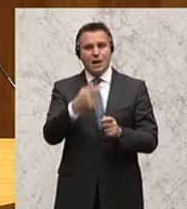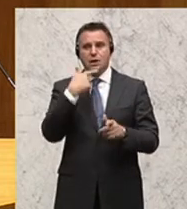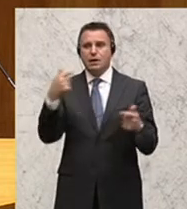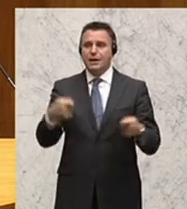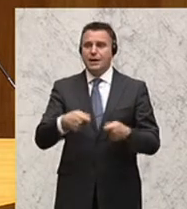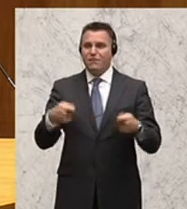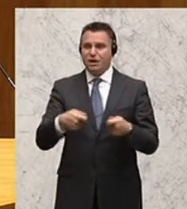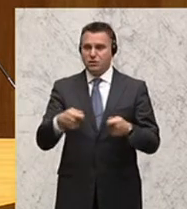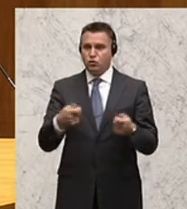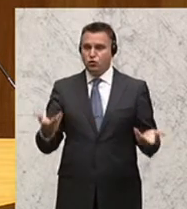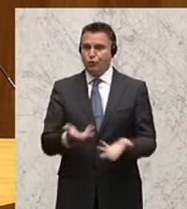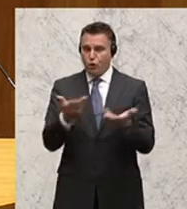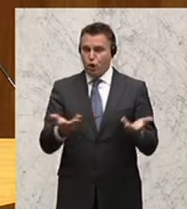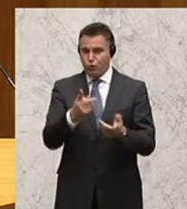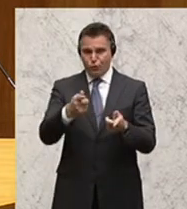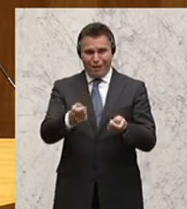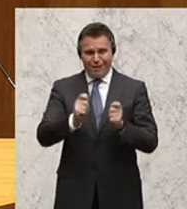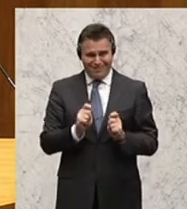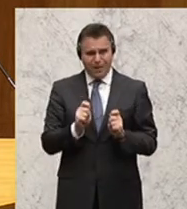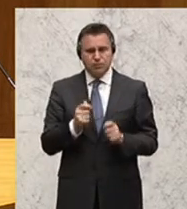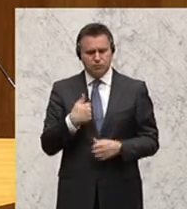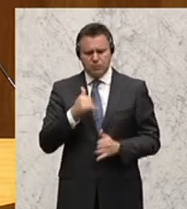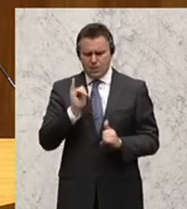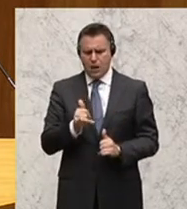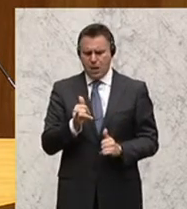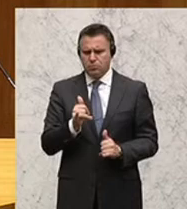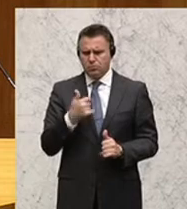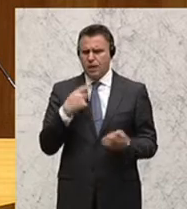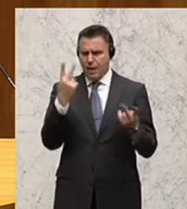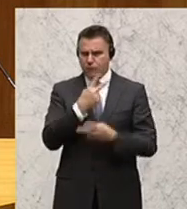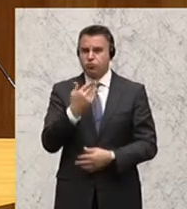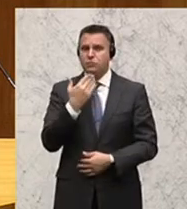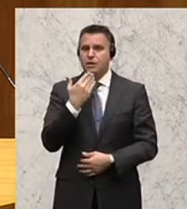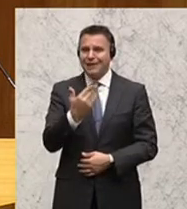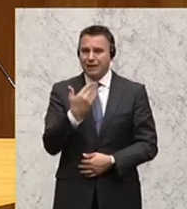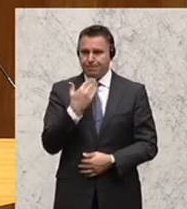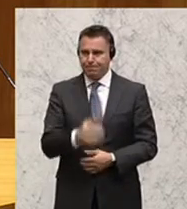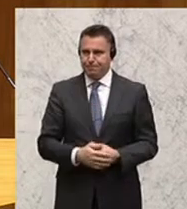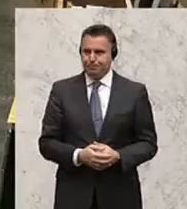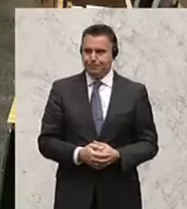Investitionsförderung ist aus meiner Sicht somit zuzustimmen. Danke.